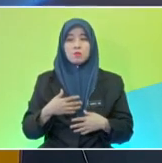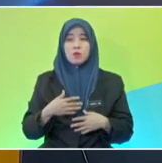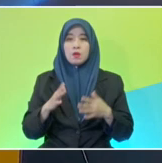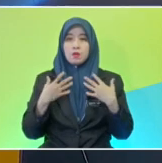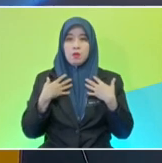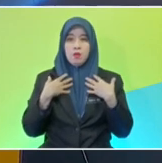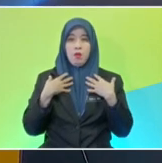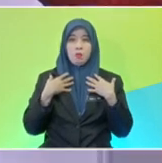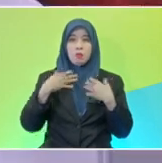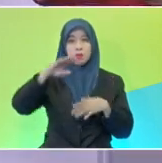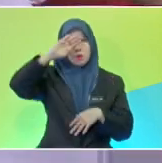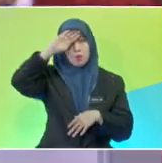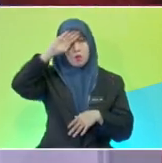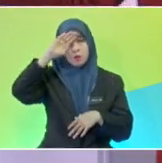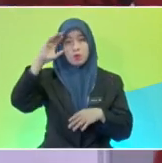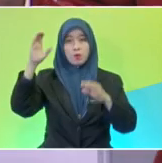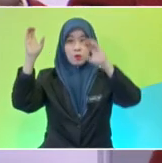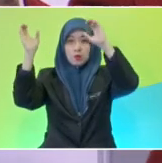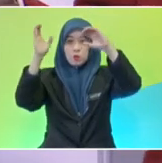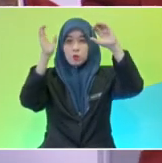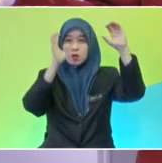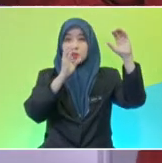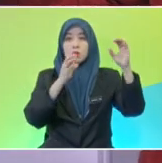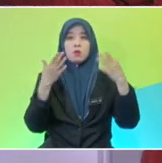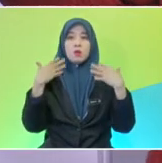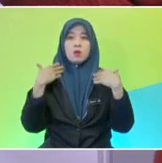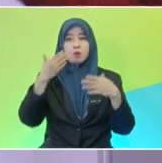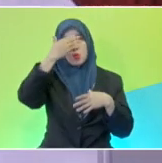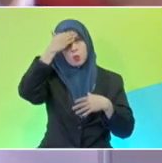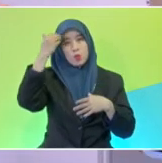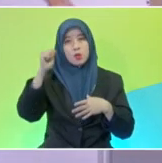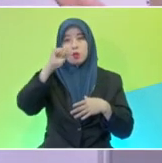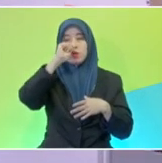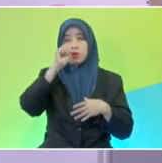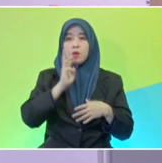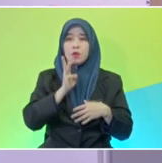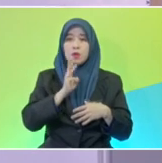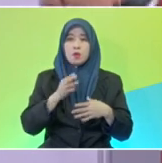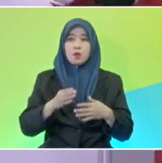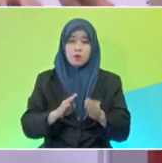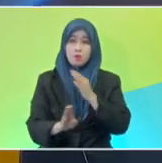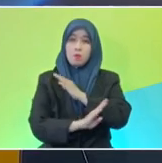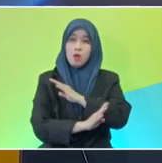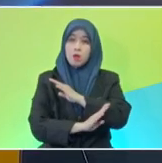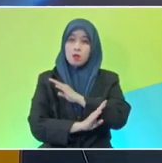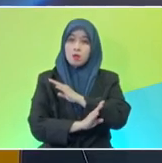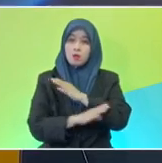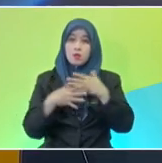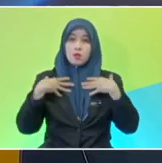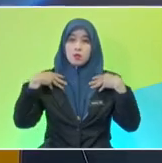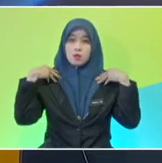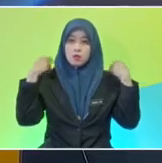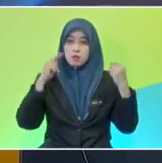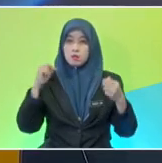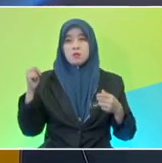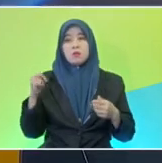terlalu panas. Pula tu awak terlupa nak minum air kan. Jadi akan membahayakan kesihatan. Memudaratkan. Jadi kita cuba